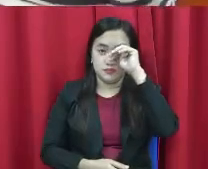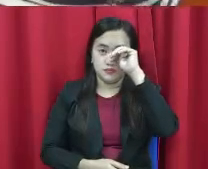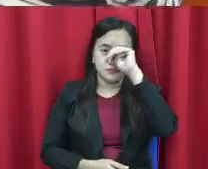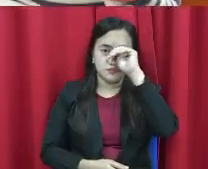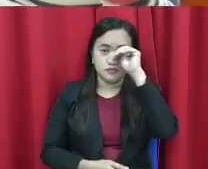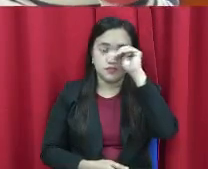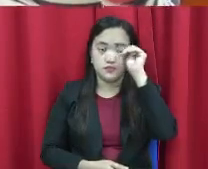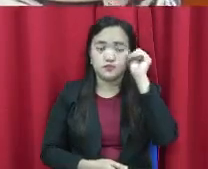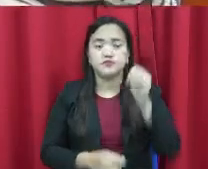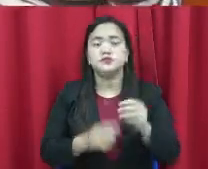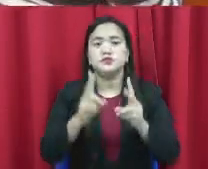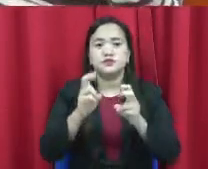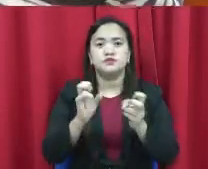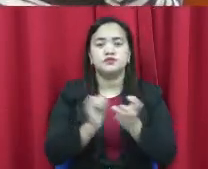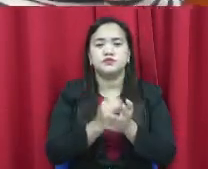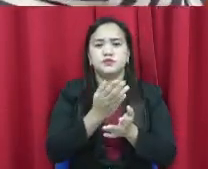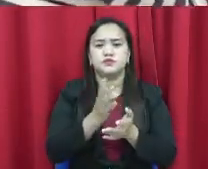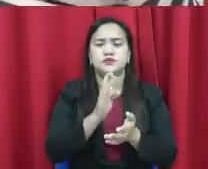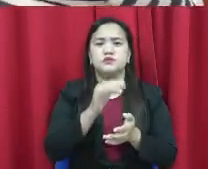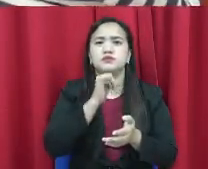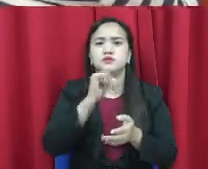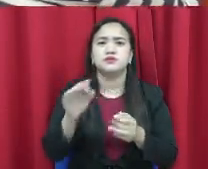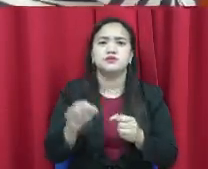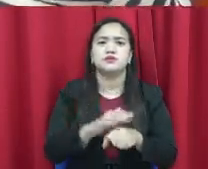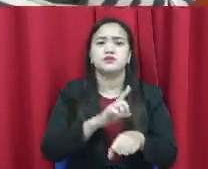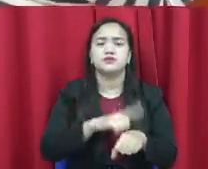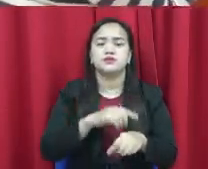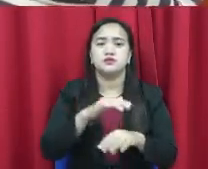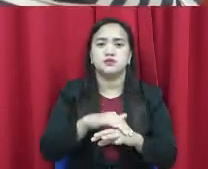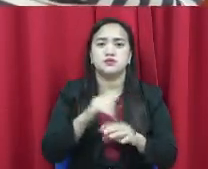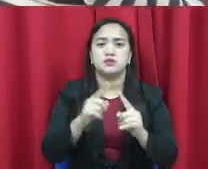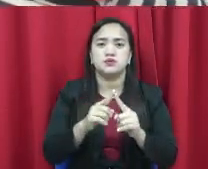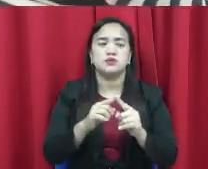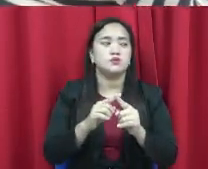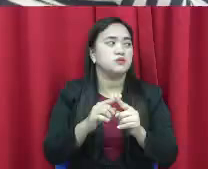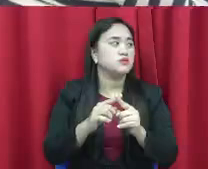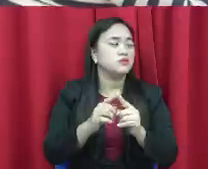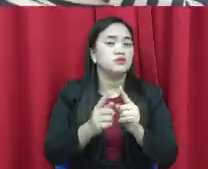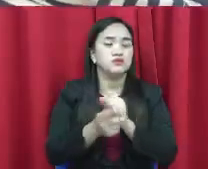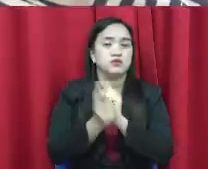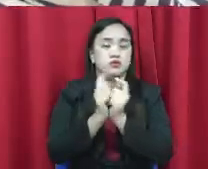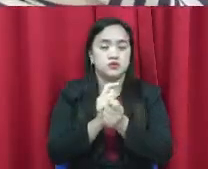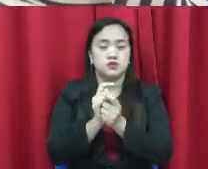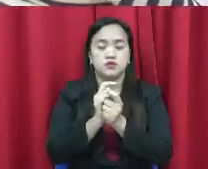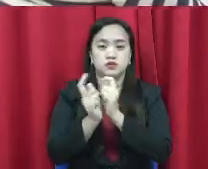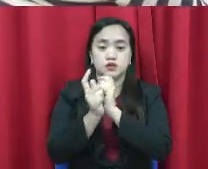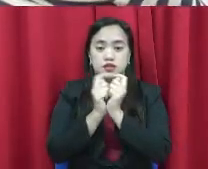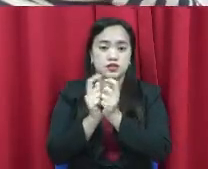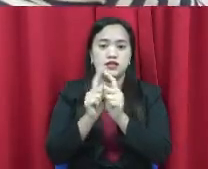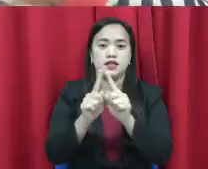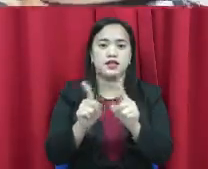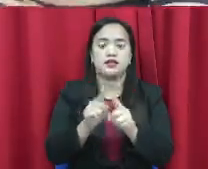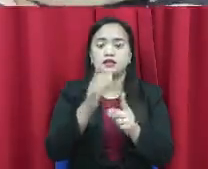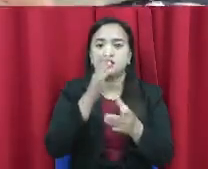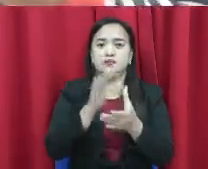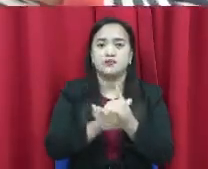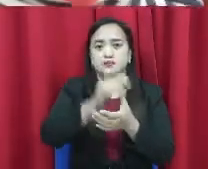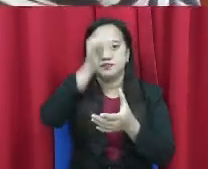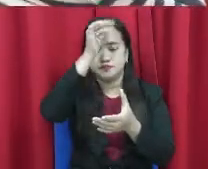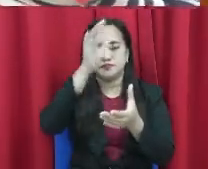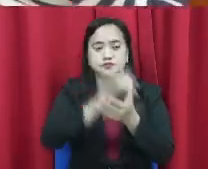hindi kayo full time but you are called together to be husband and wife like Kami po sa amin bilang military